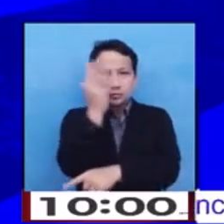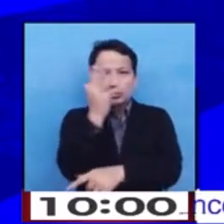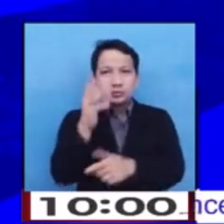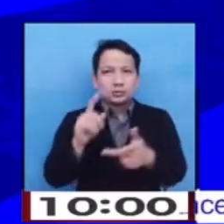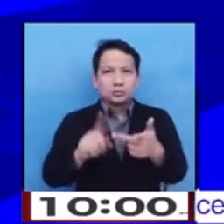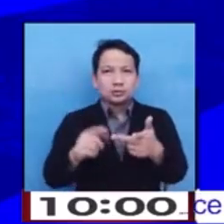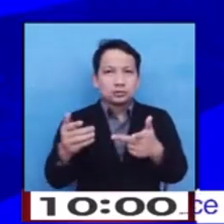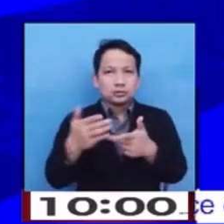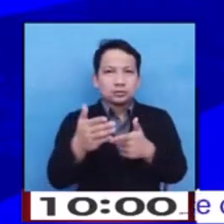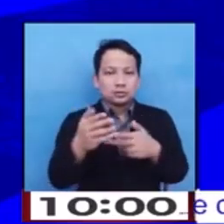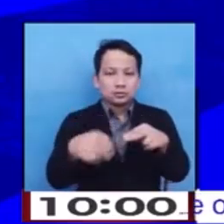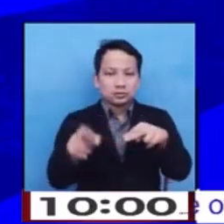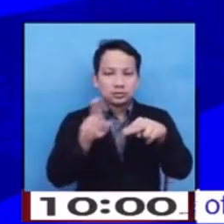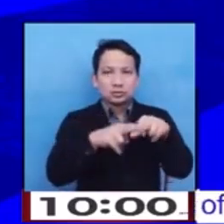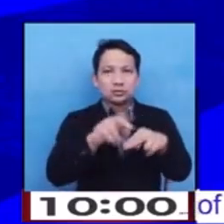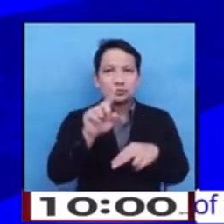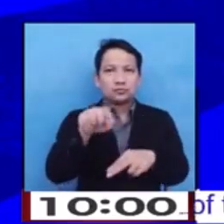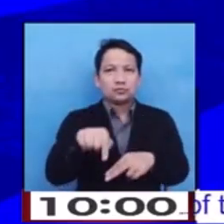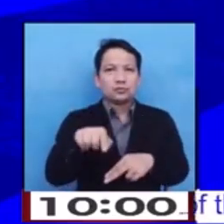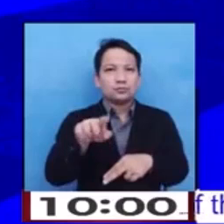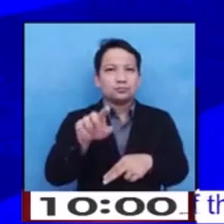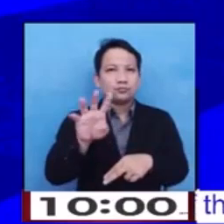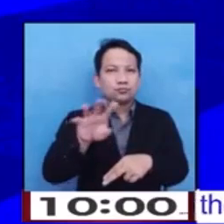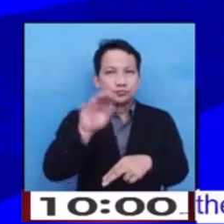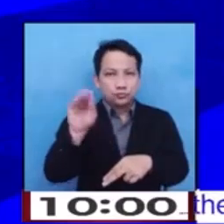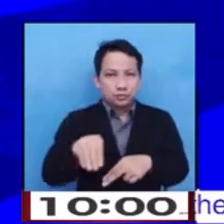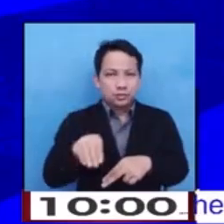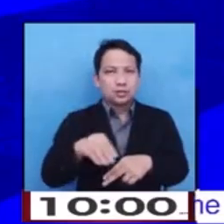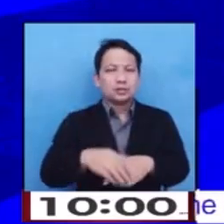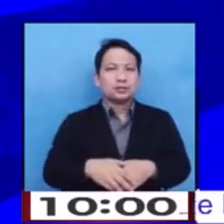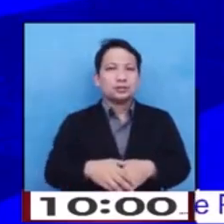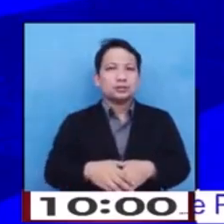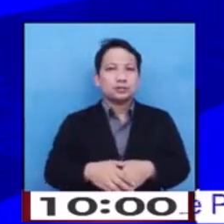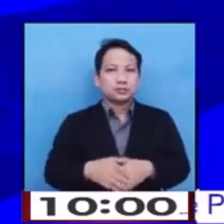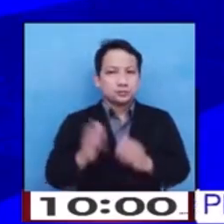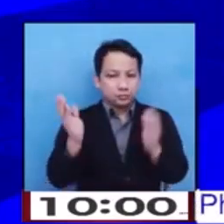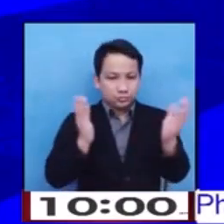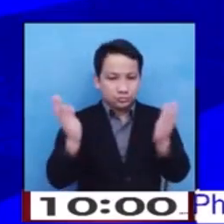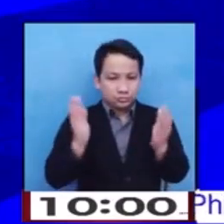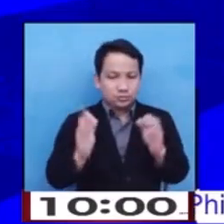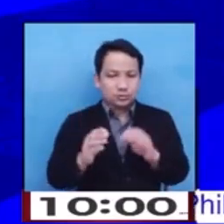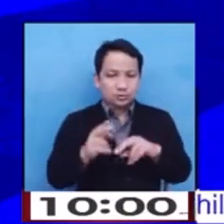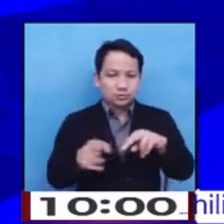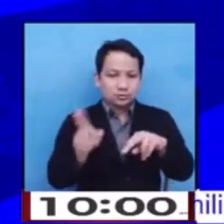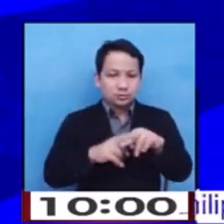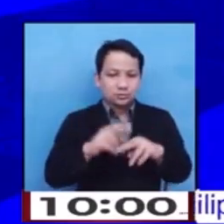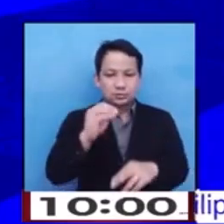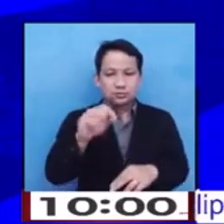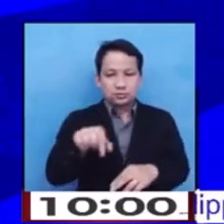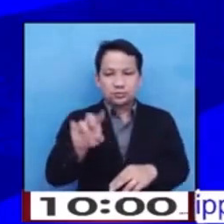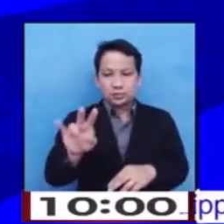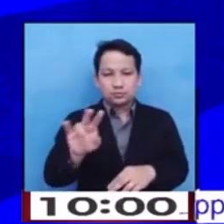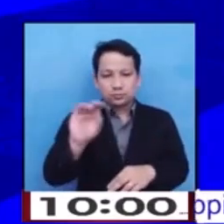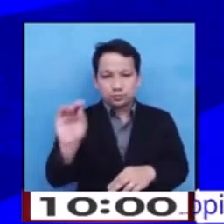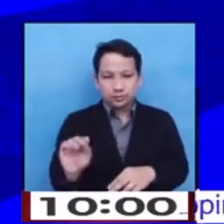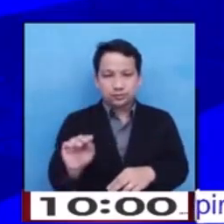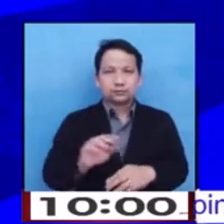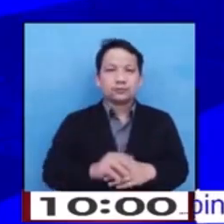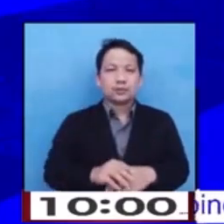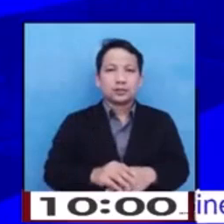ng pagtaas ng 1.4% at services na tumaas ng 0.7%